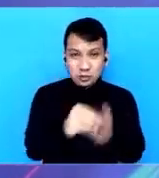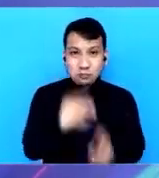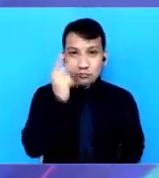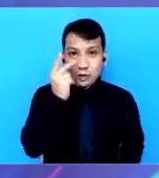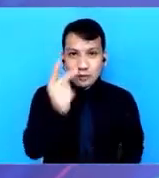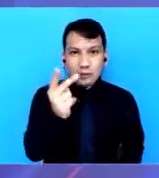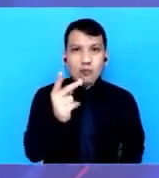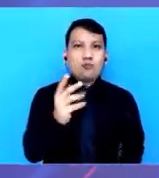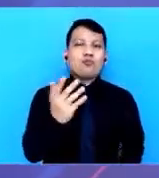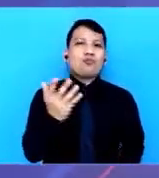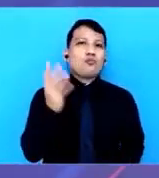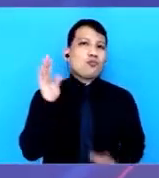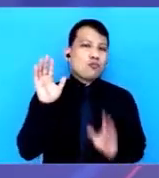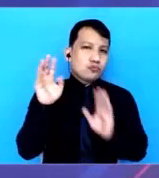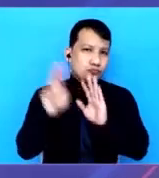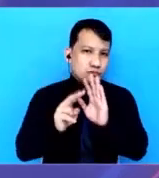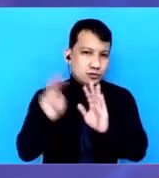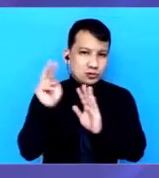yan. Kaya po,